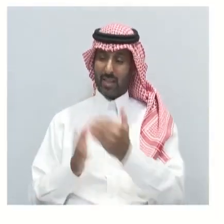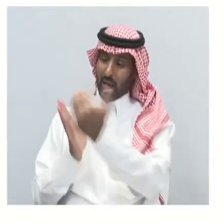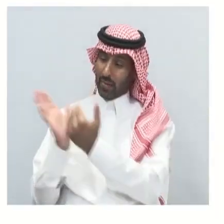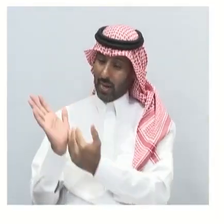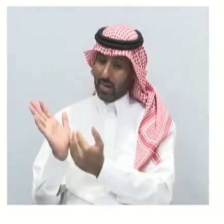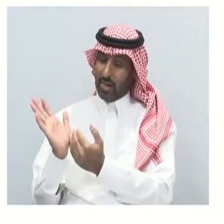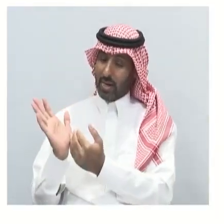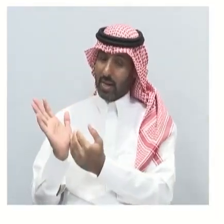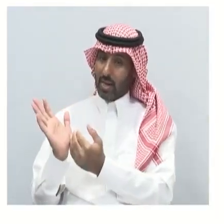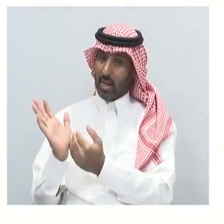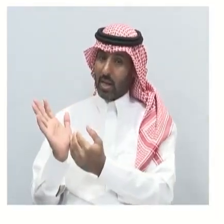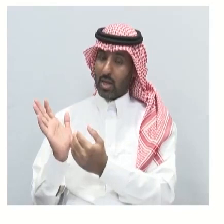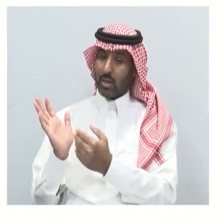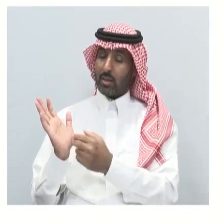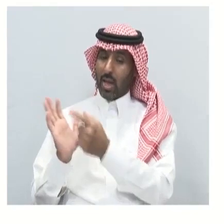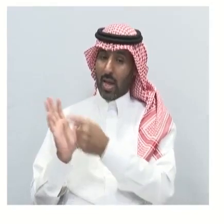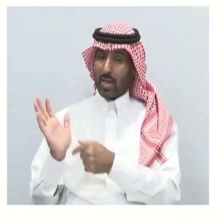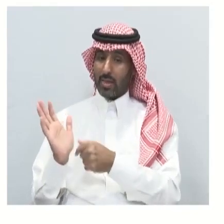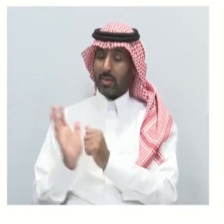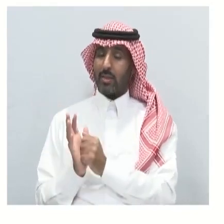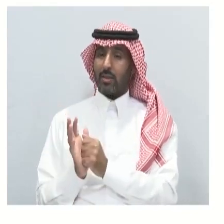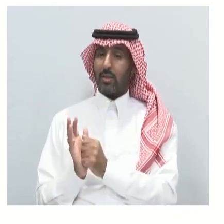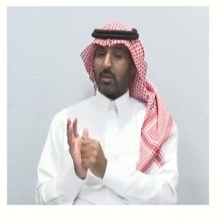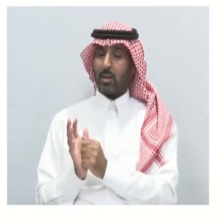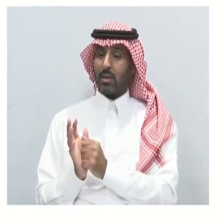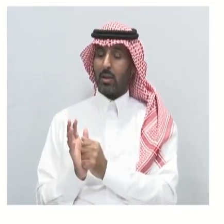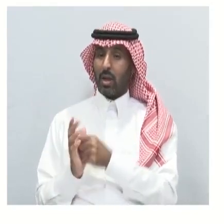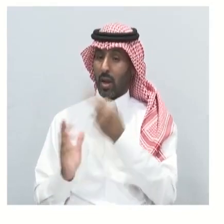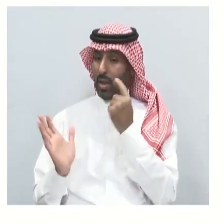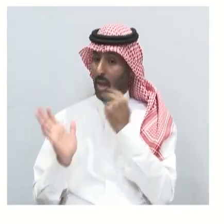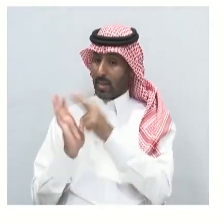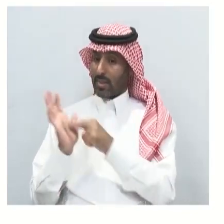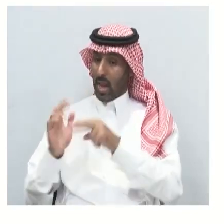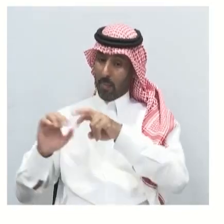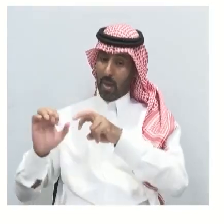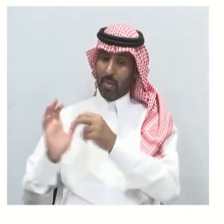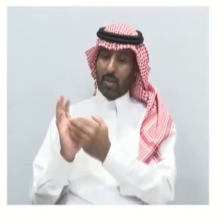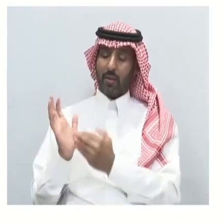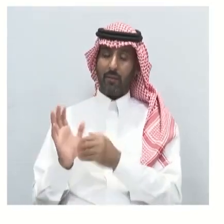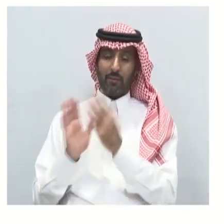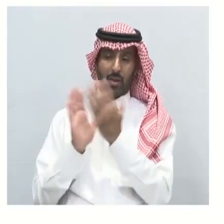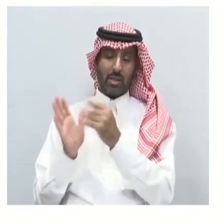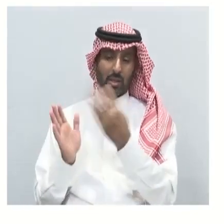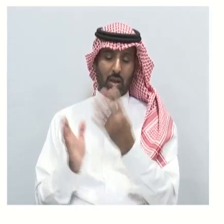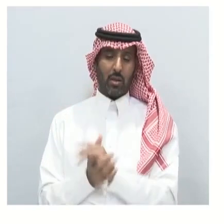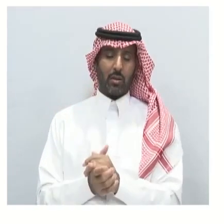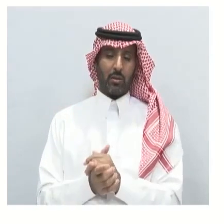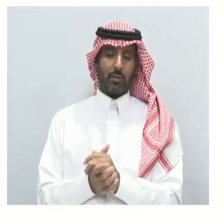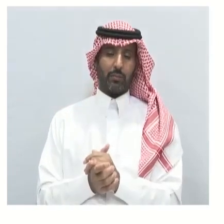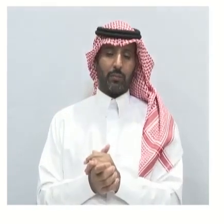البحث ومناقشتها بعد ذلك التي هي مهاره اعداد الفصل الرابع اللي هي